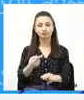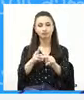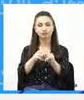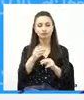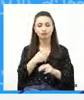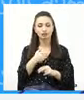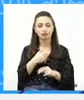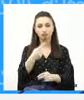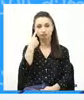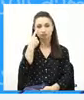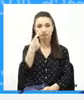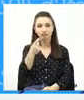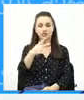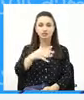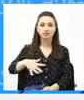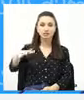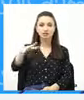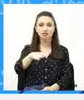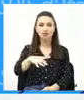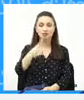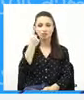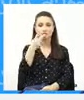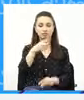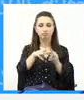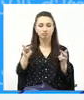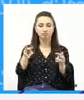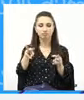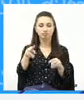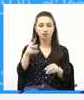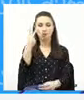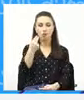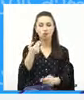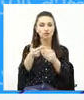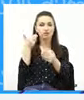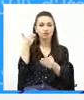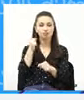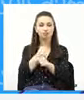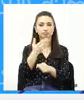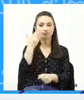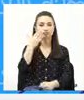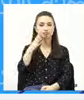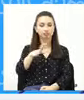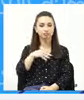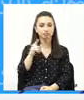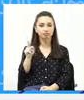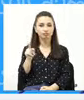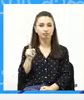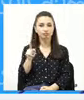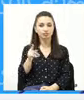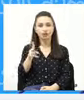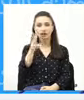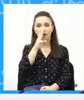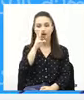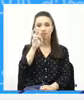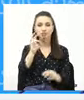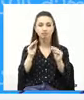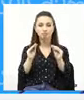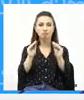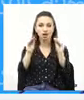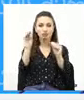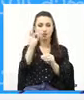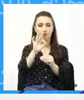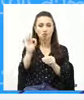მინდა გამოვეხმაურო საქართველოს პრემიერ-მინისტრის მიერ ორი დღის წინ გაკეთებულ განცხადებას ხელფასების